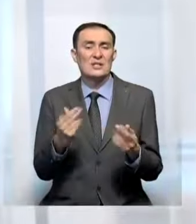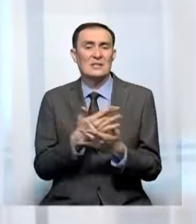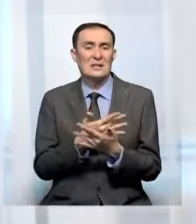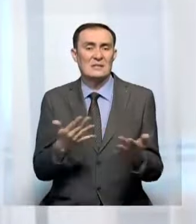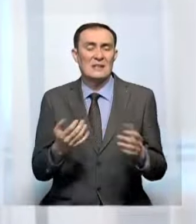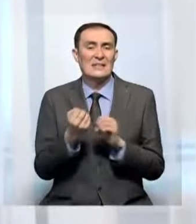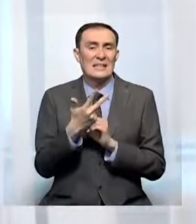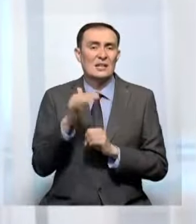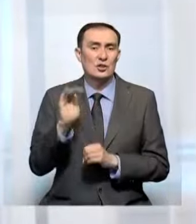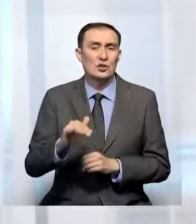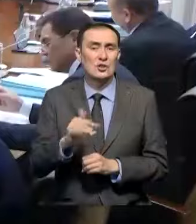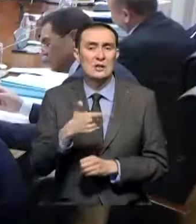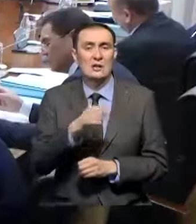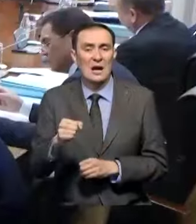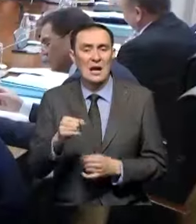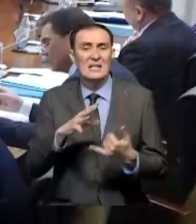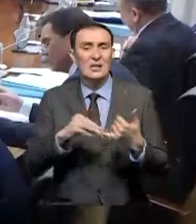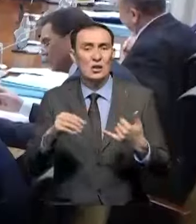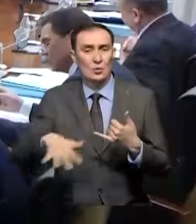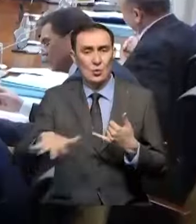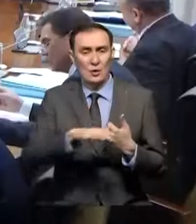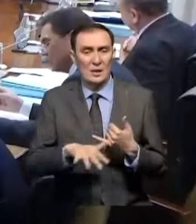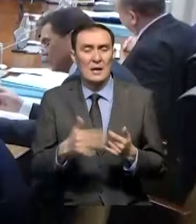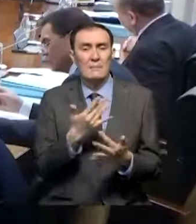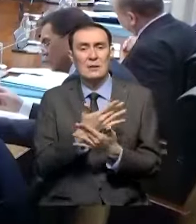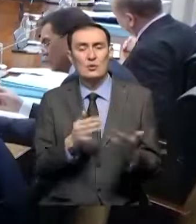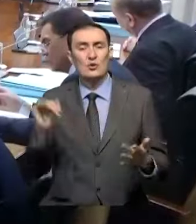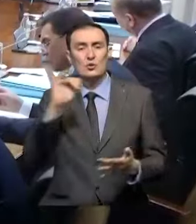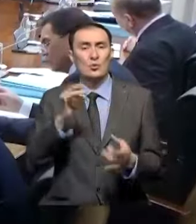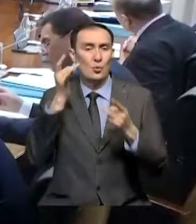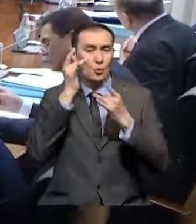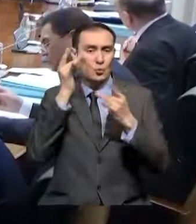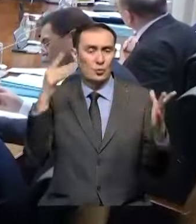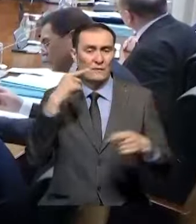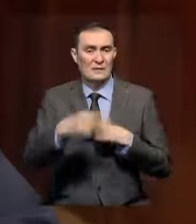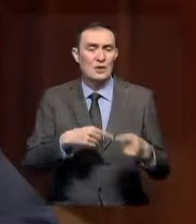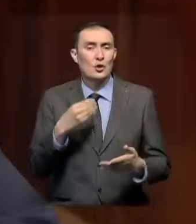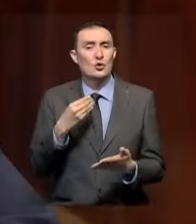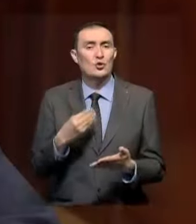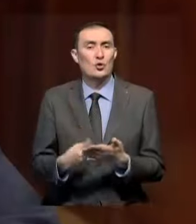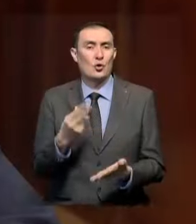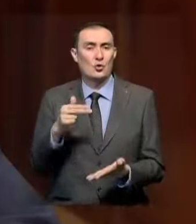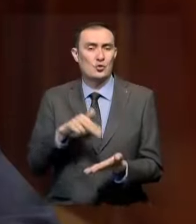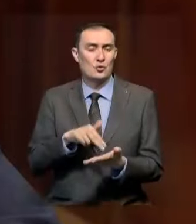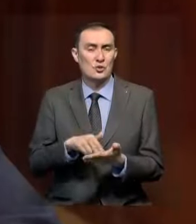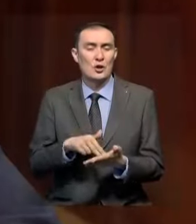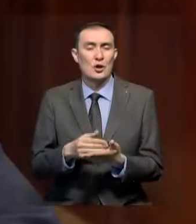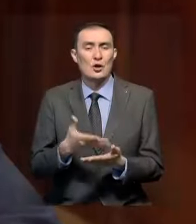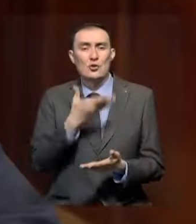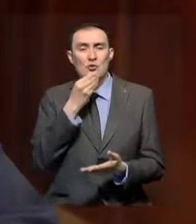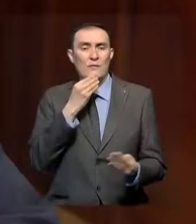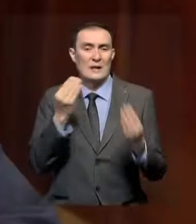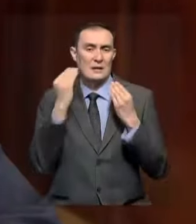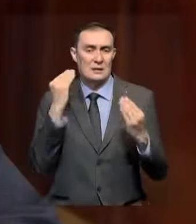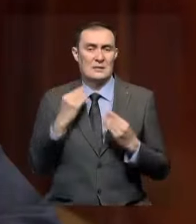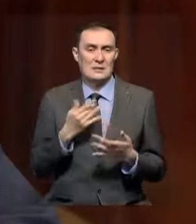средства 133.000 Гаро земли предметы историко-культурного наследия и дорогостоящие ювелирные